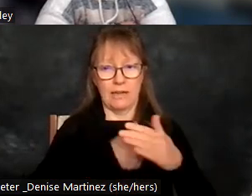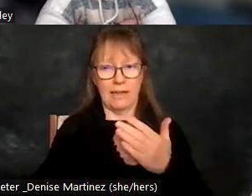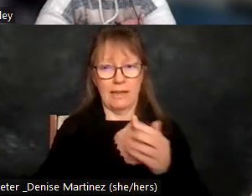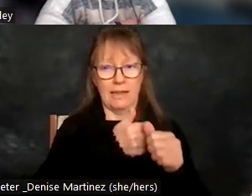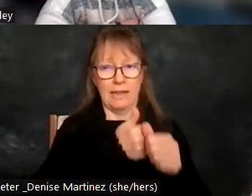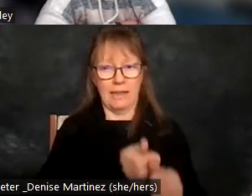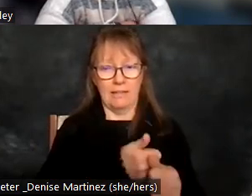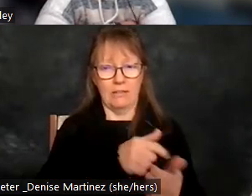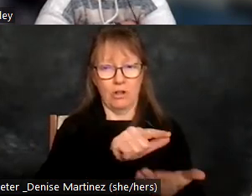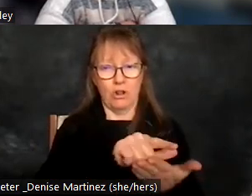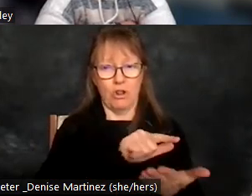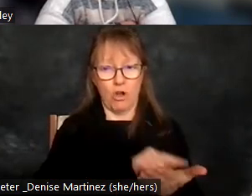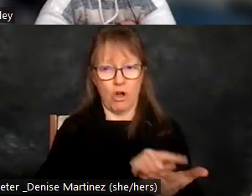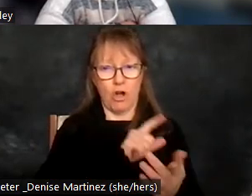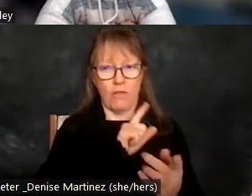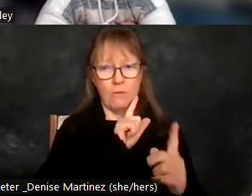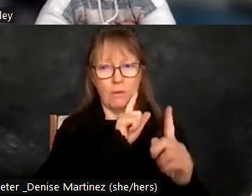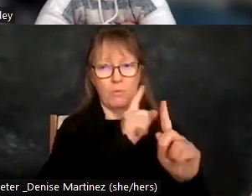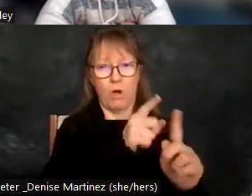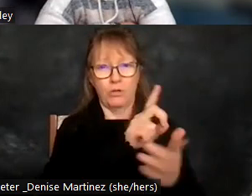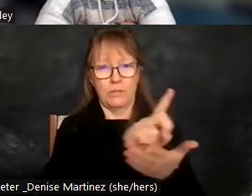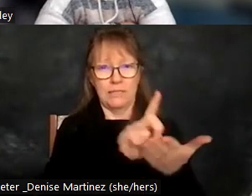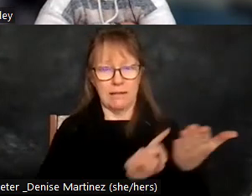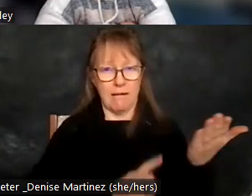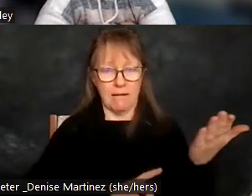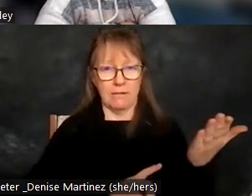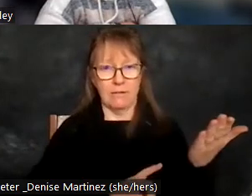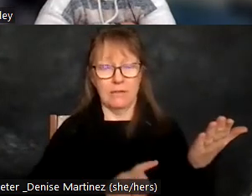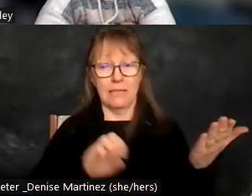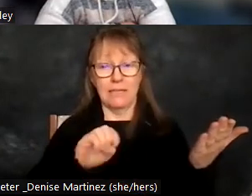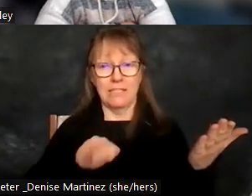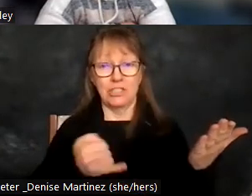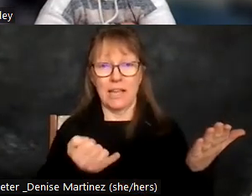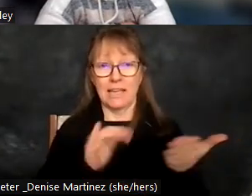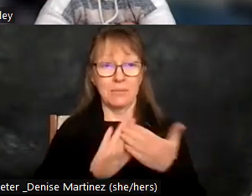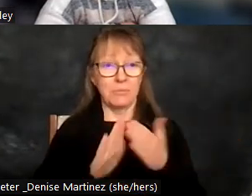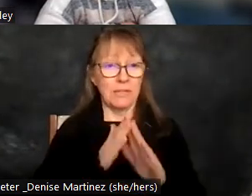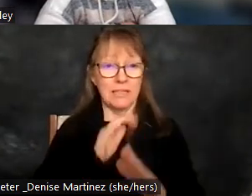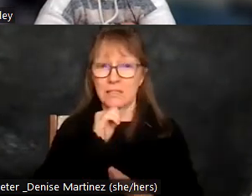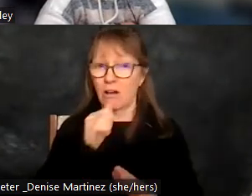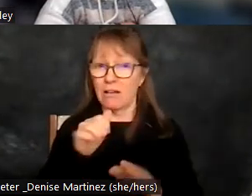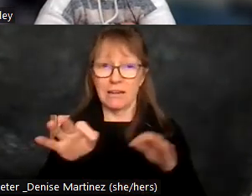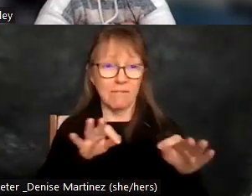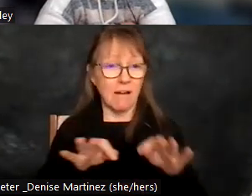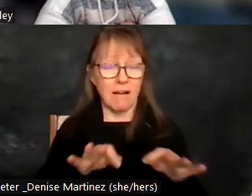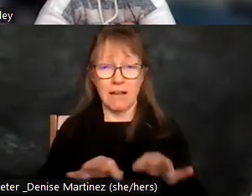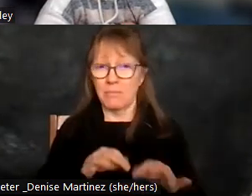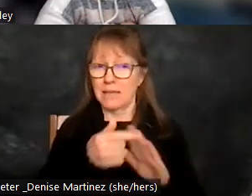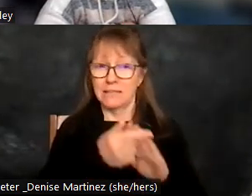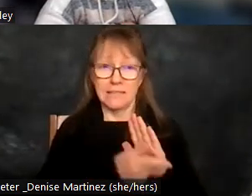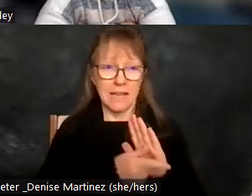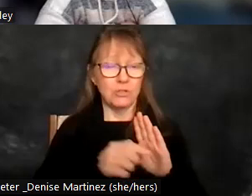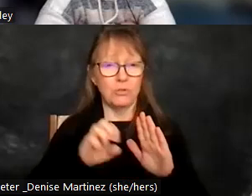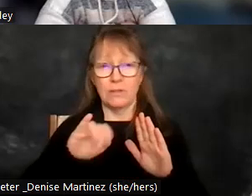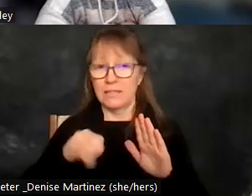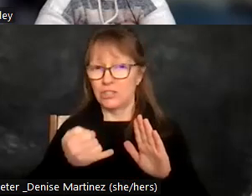qui na statut que nous doit définir IG communauté a pas vraiment défini par un statut